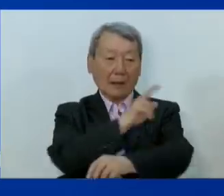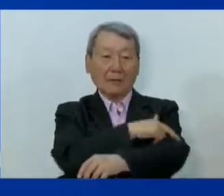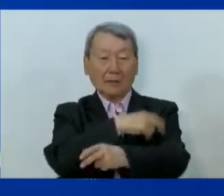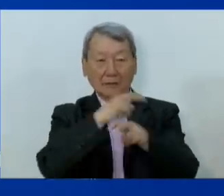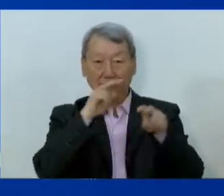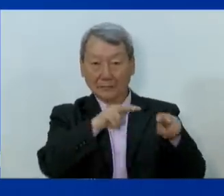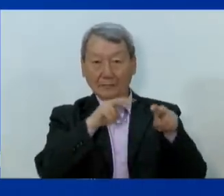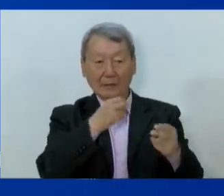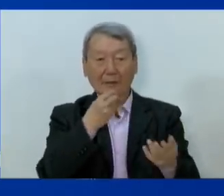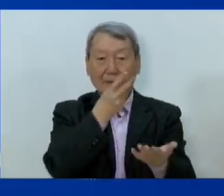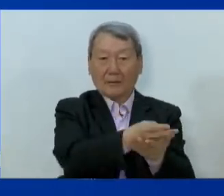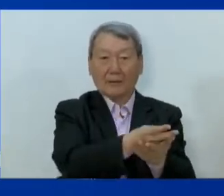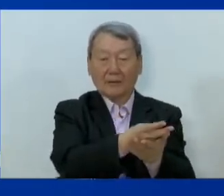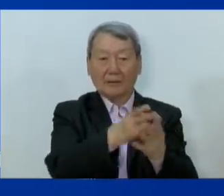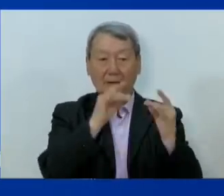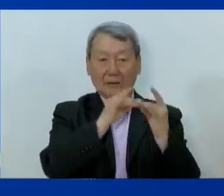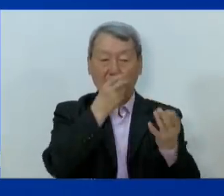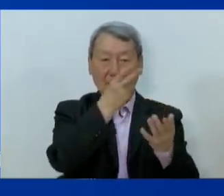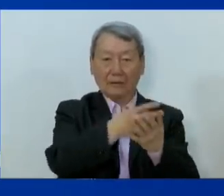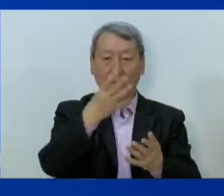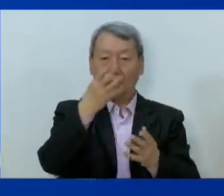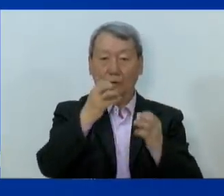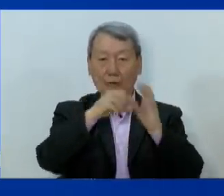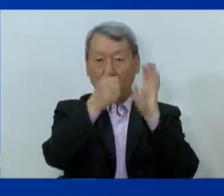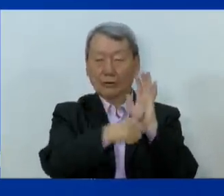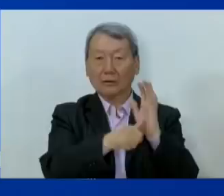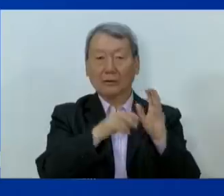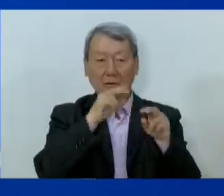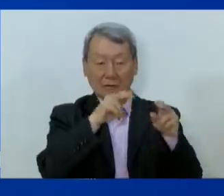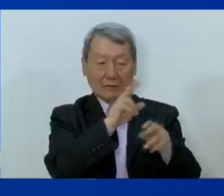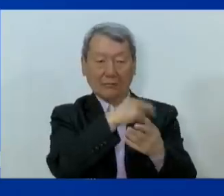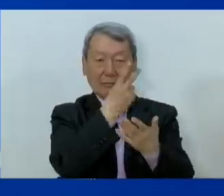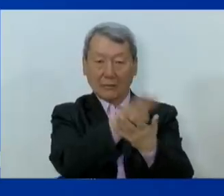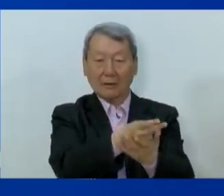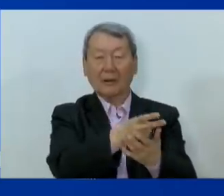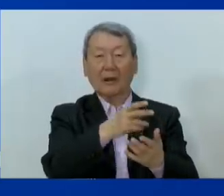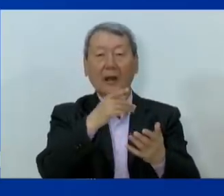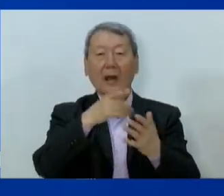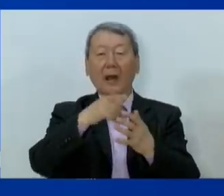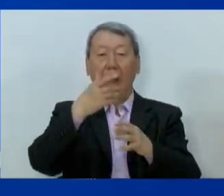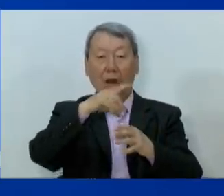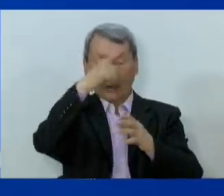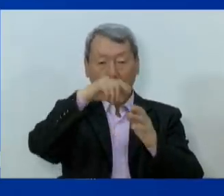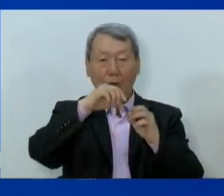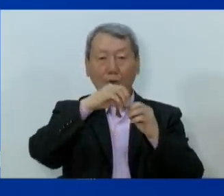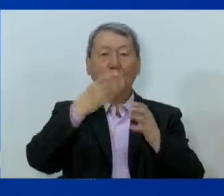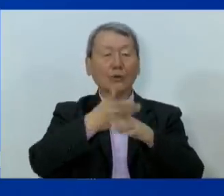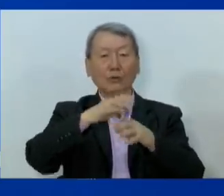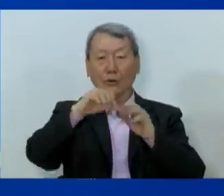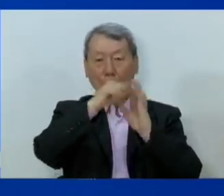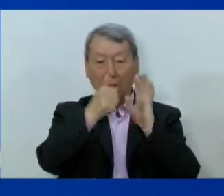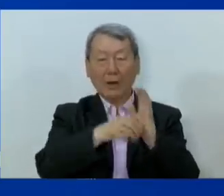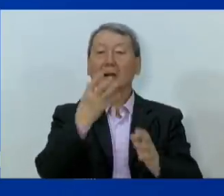қысырылдар қолдан жатарын ұла Оғыр ақвалда 16-сы,